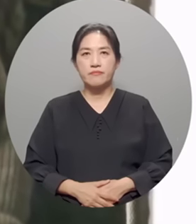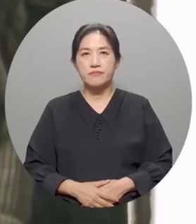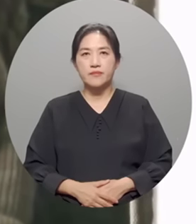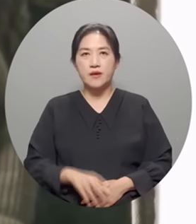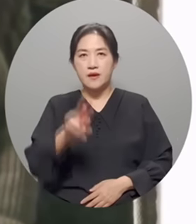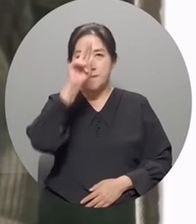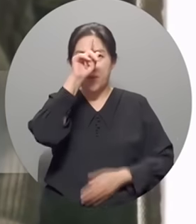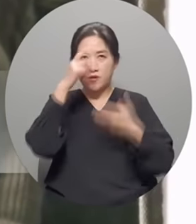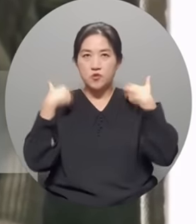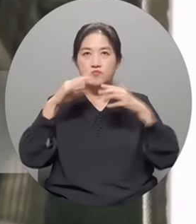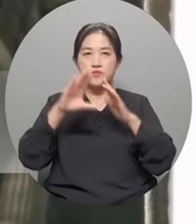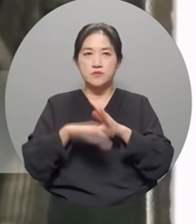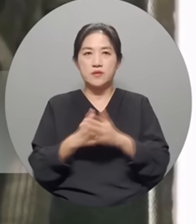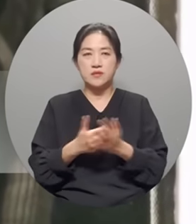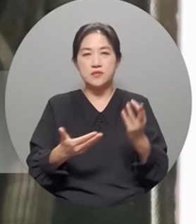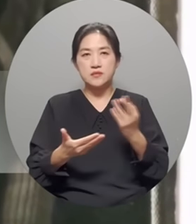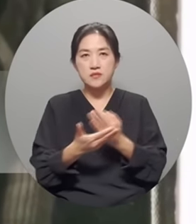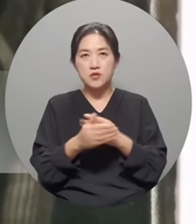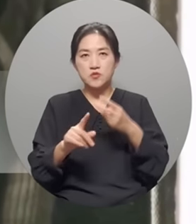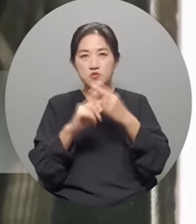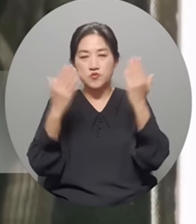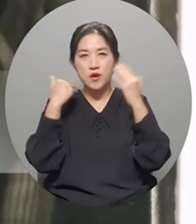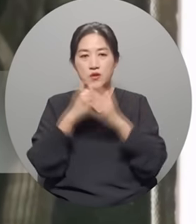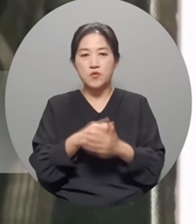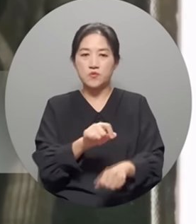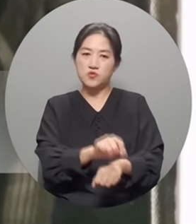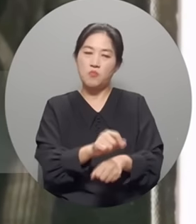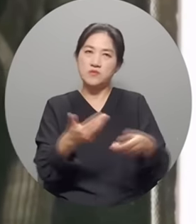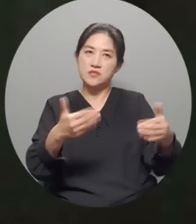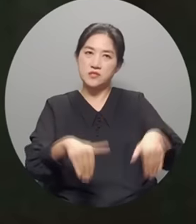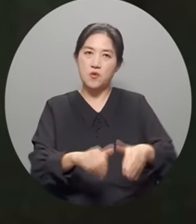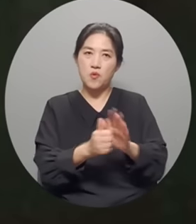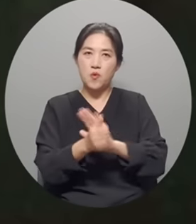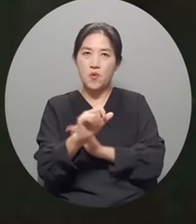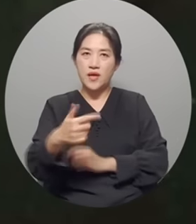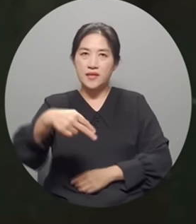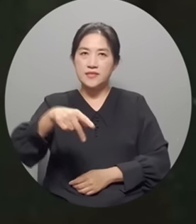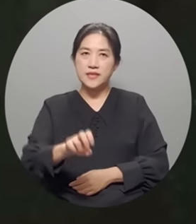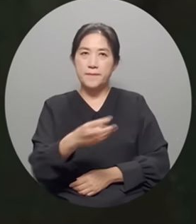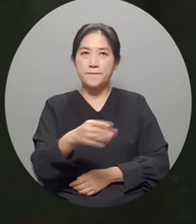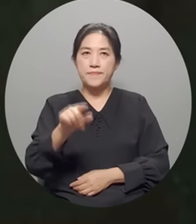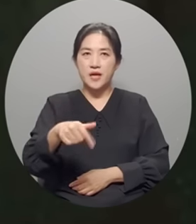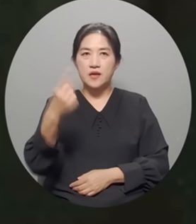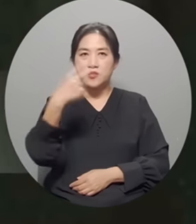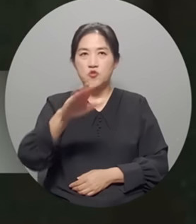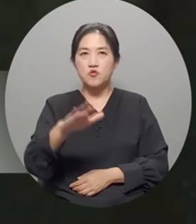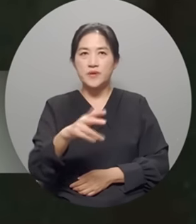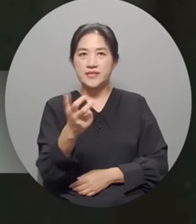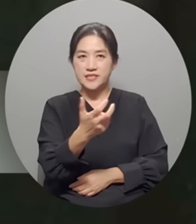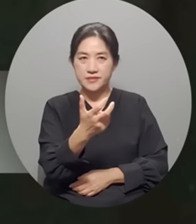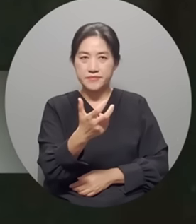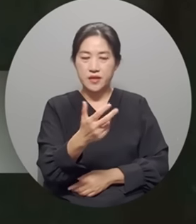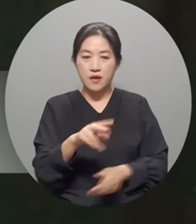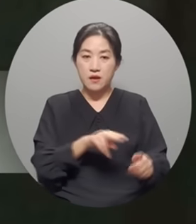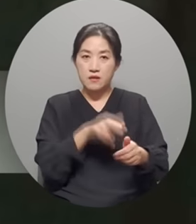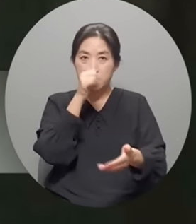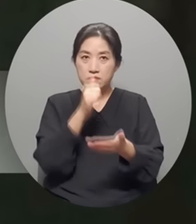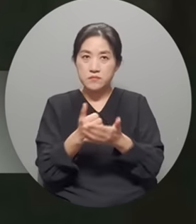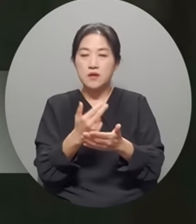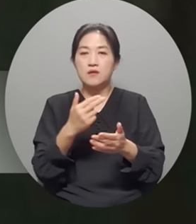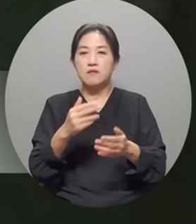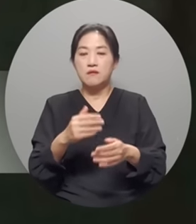박정희 정권 시절 제주의 한 중학교 서무직원이었던 고 한삼택 씨. 1970년 간첩 혐의로